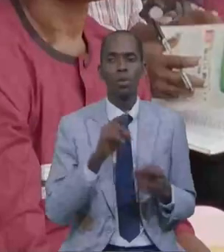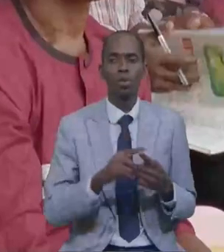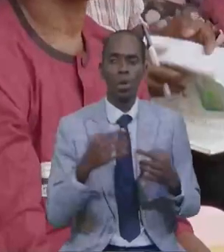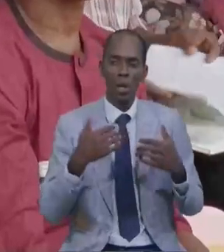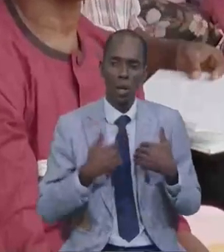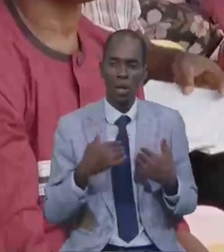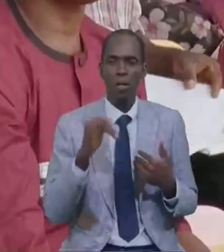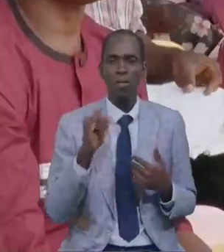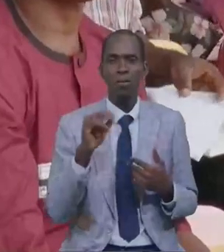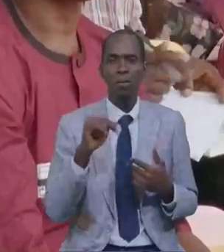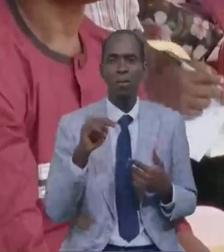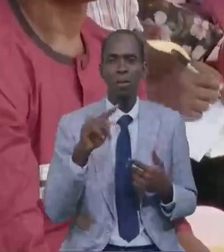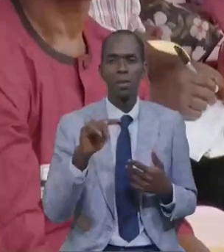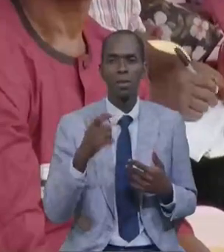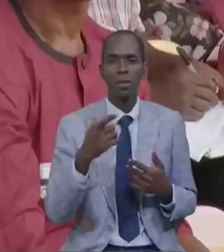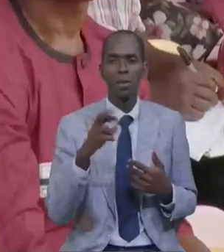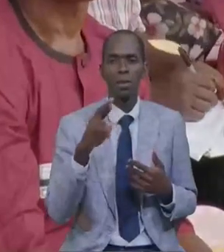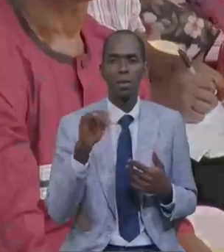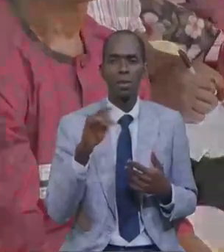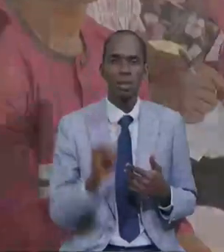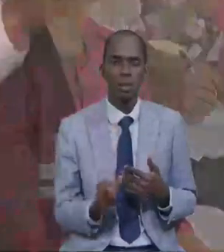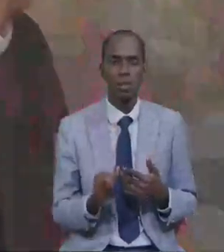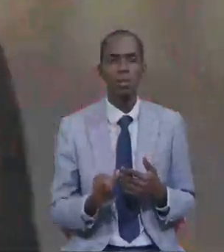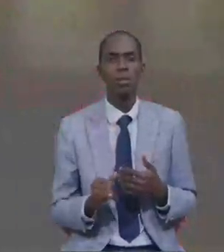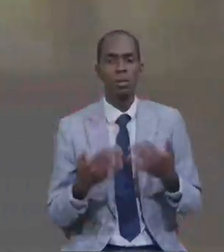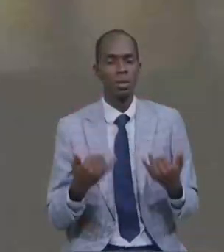l'empreinte de l'image de Christ.